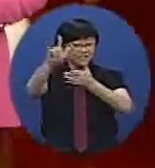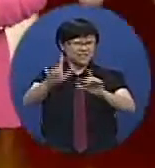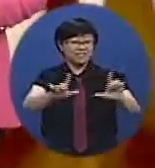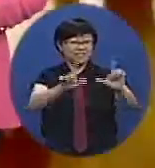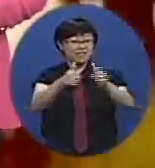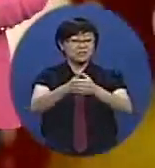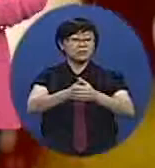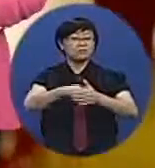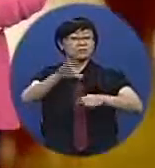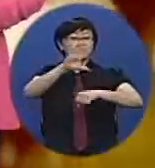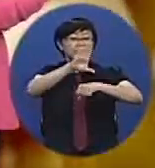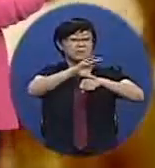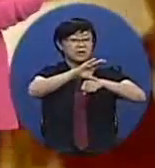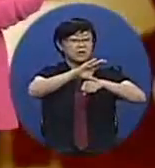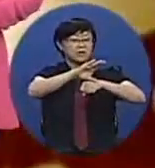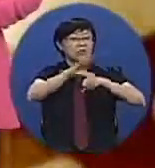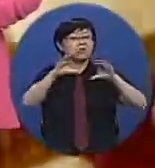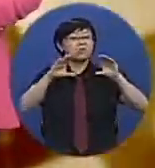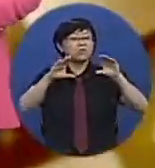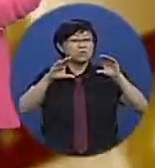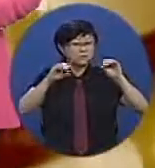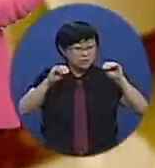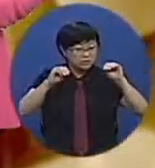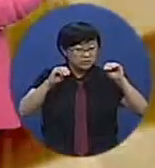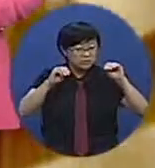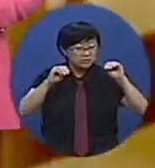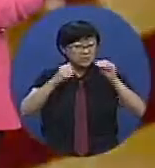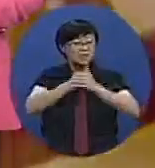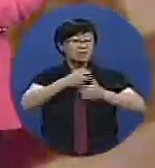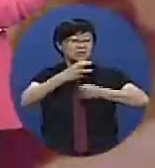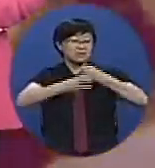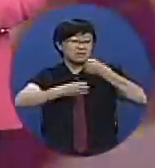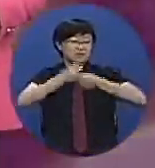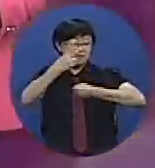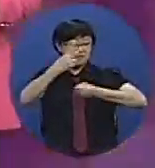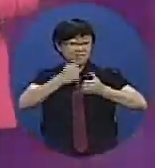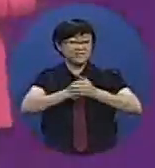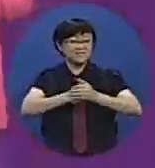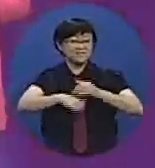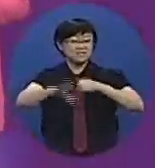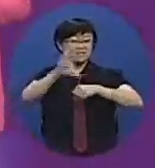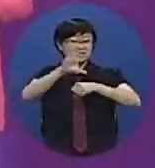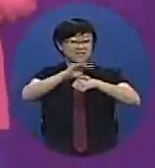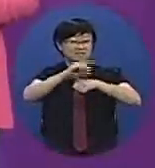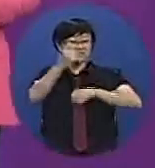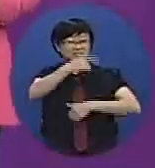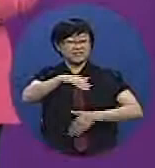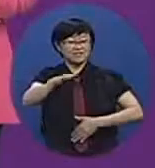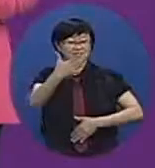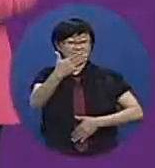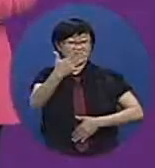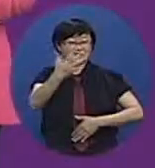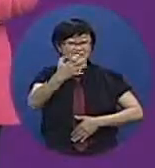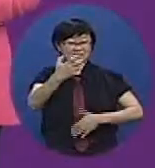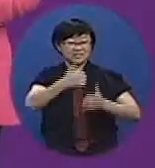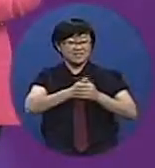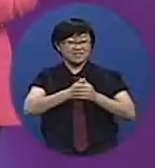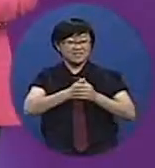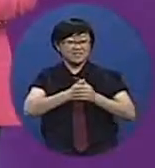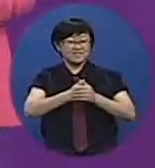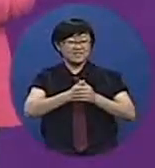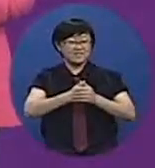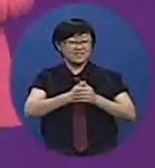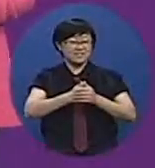또 방송을 떠난 지는 제가 한 30년 돼요. 어떤 그러니까 방송 진행이셨어요? 1980년대에